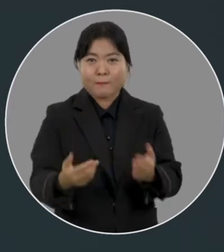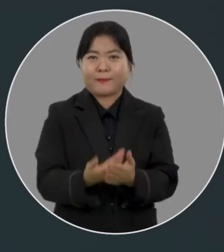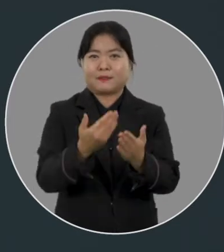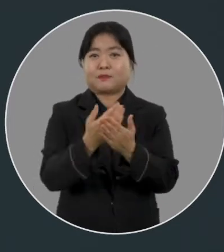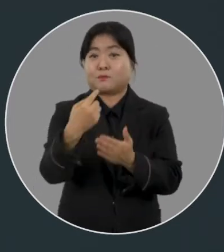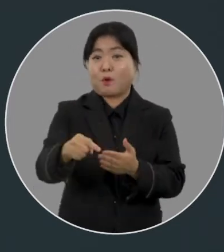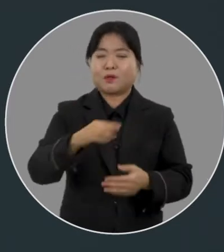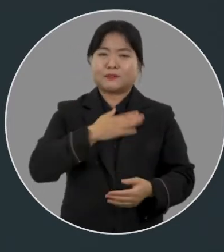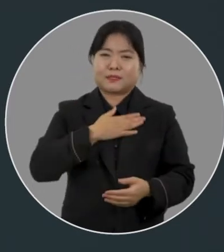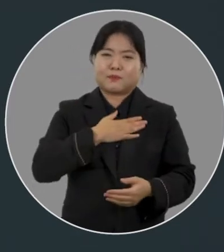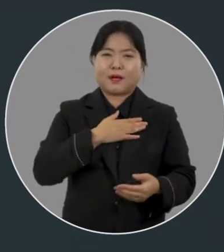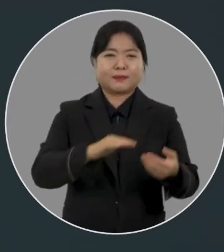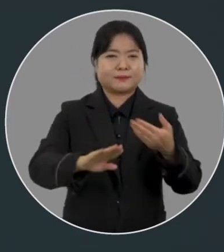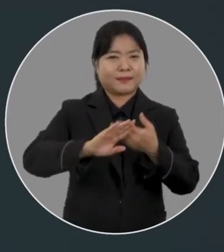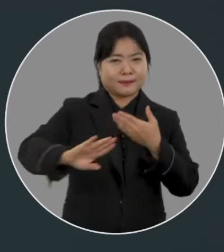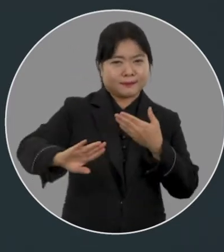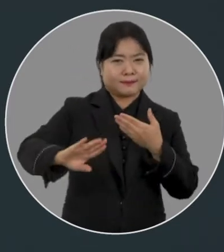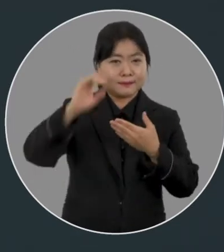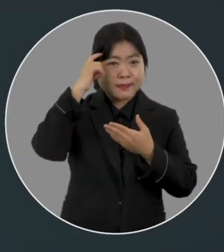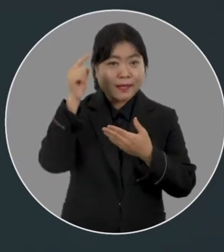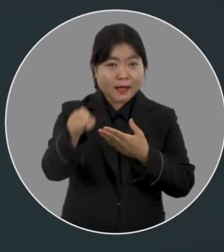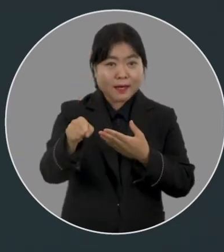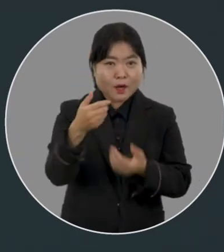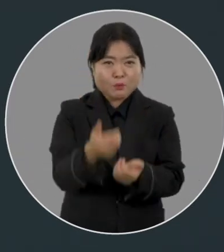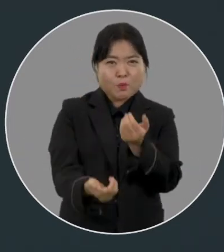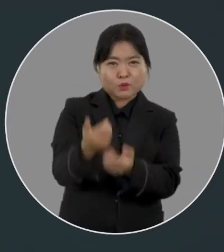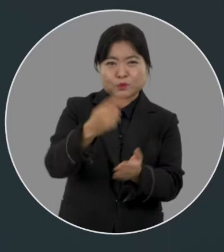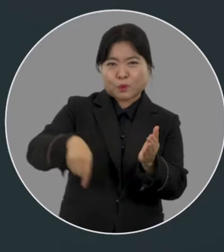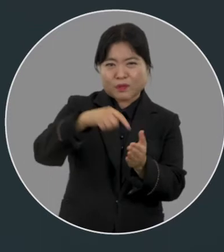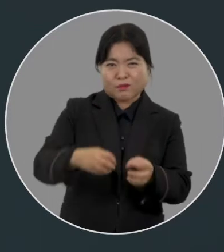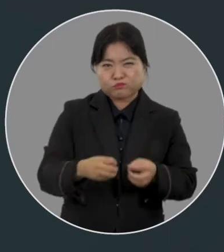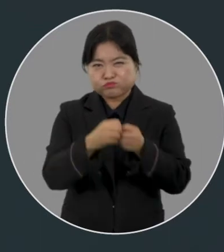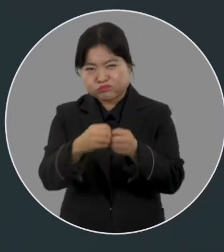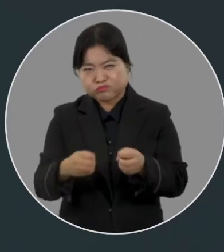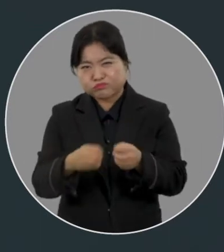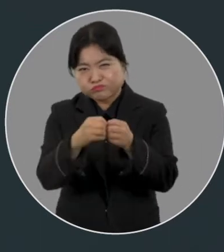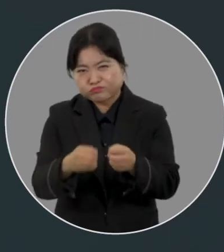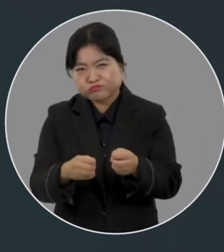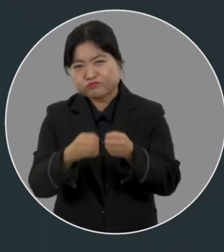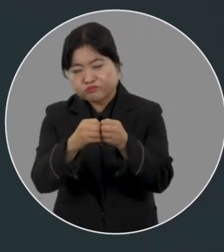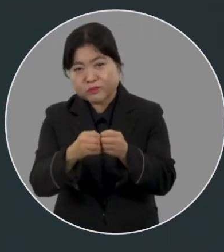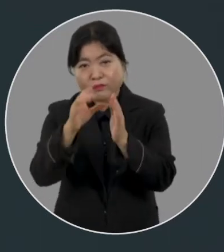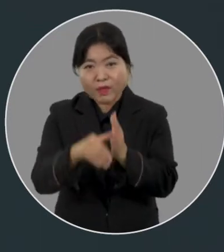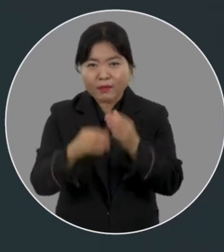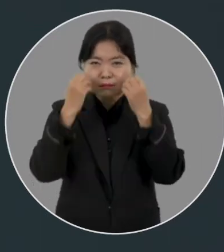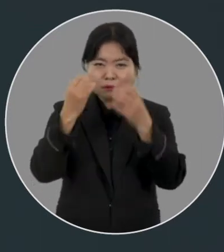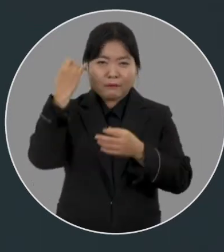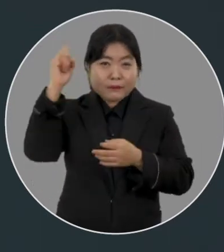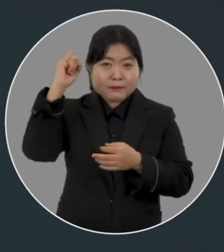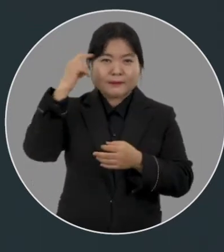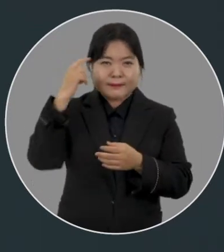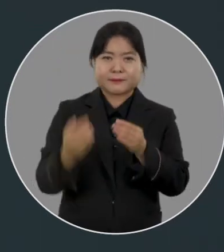발전은 자기와 서로 다른 생각의 모순 속에서 부닥치면서 어떤 새로운 아이디어와